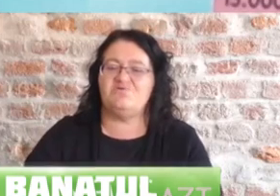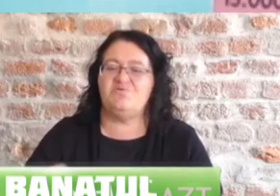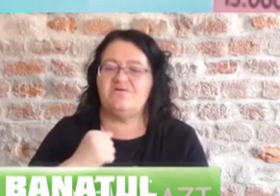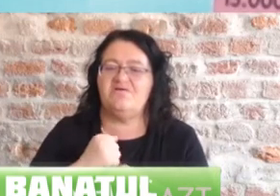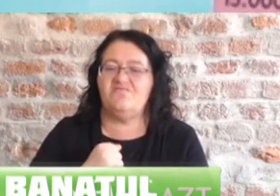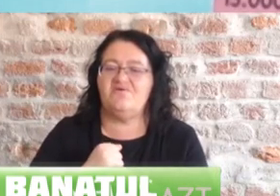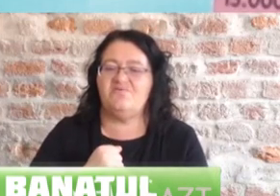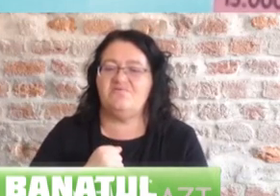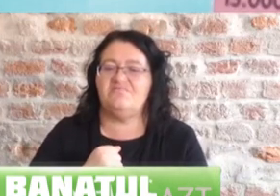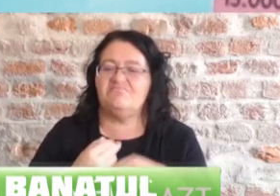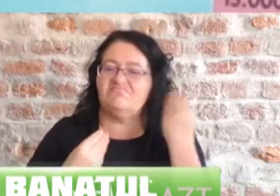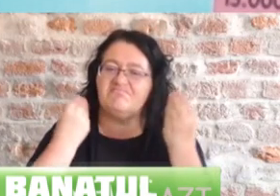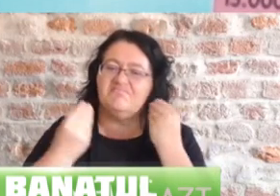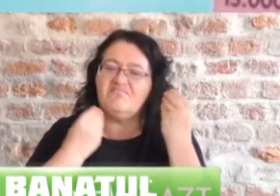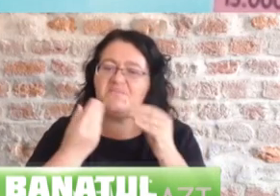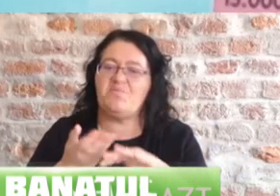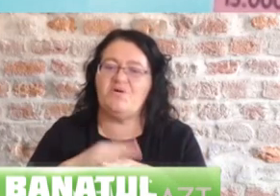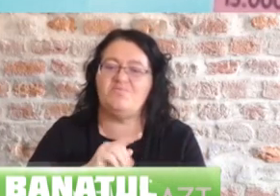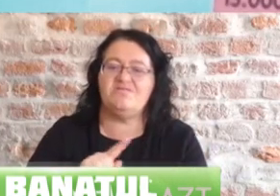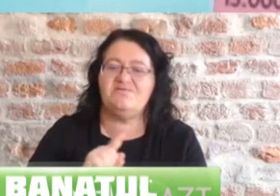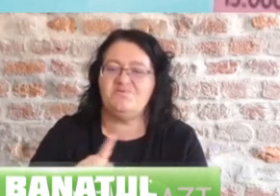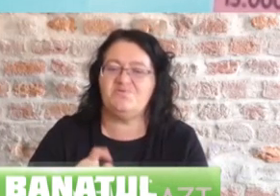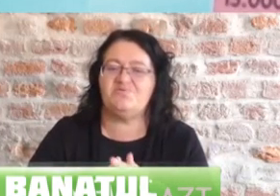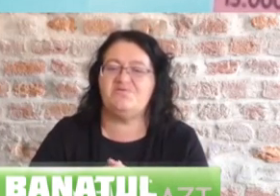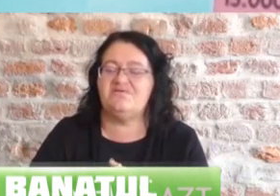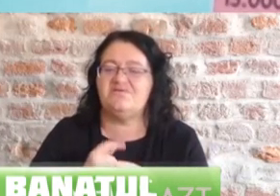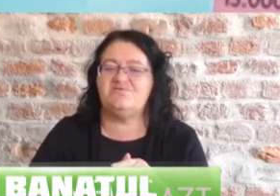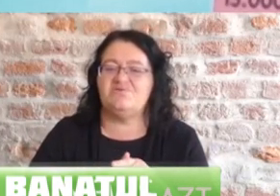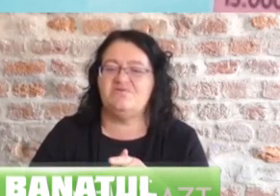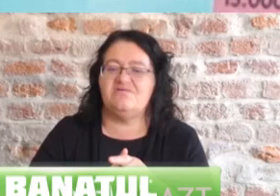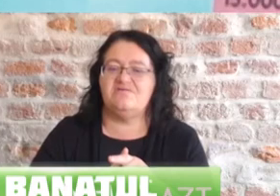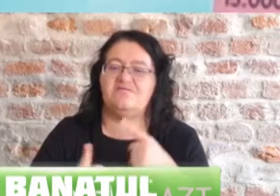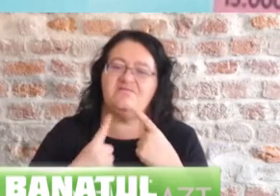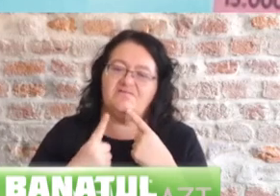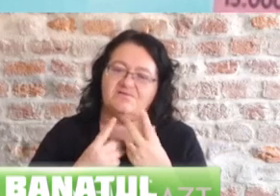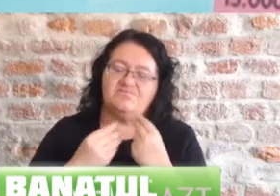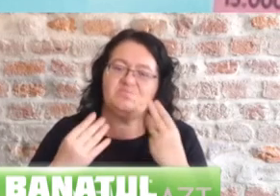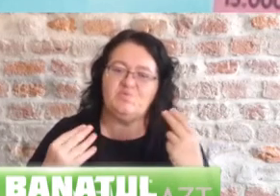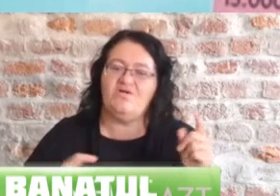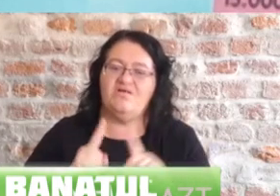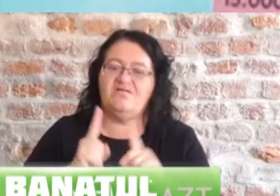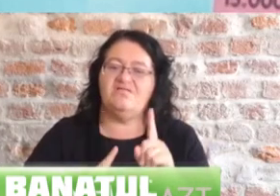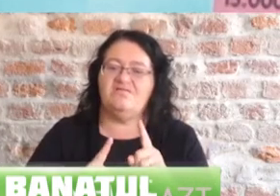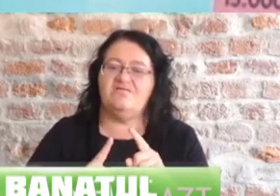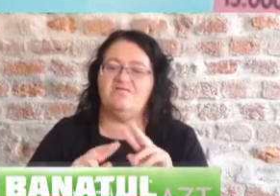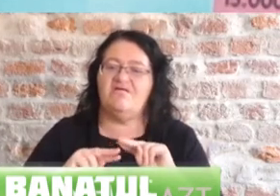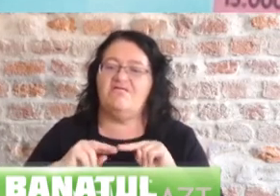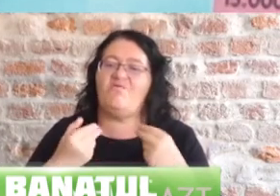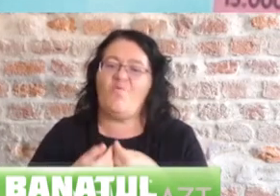different backgrounds, had many fruitful and mutually enlightening discussions. But, I